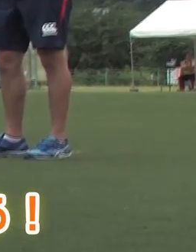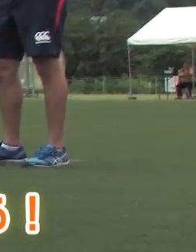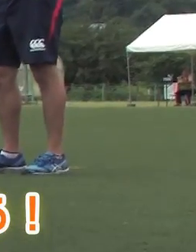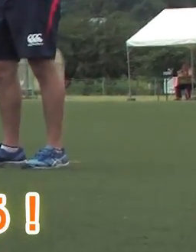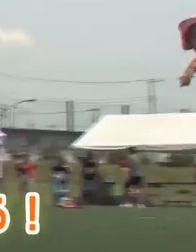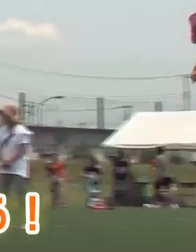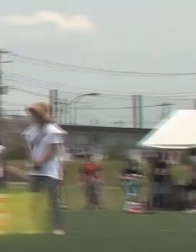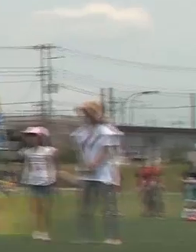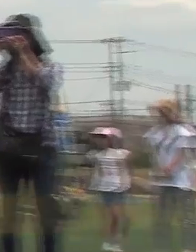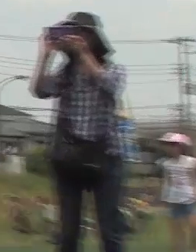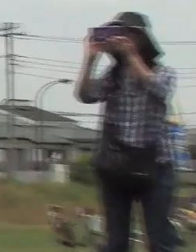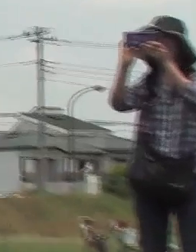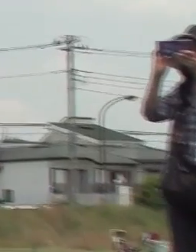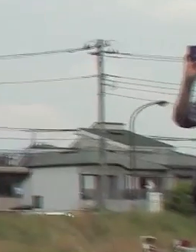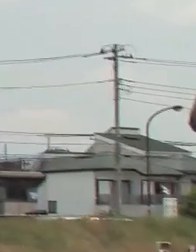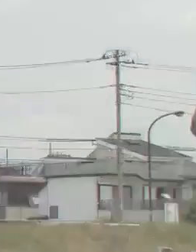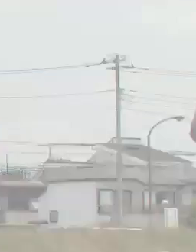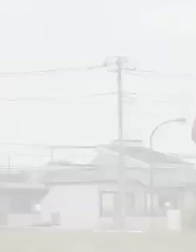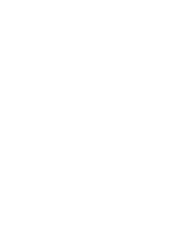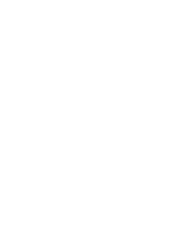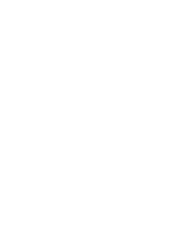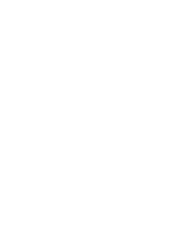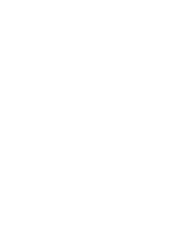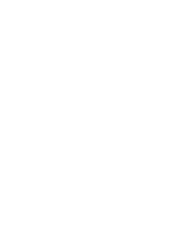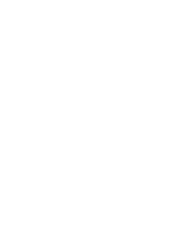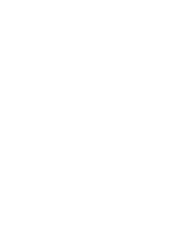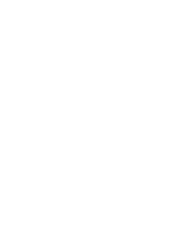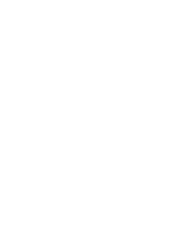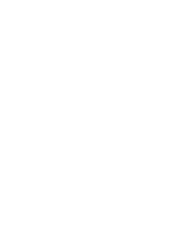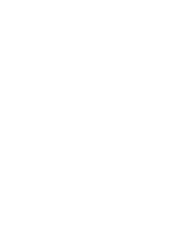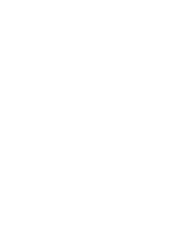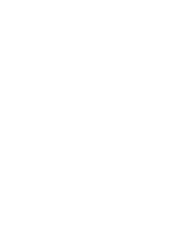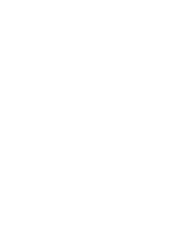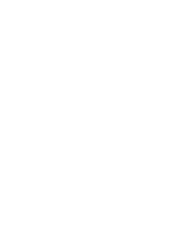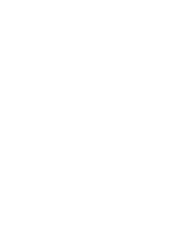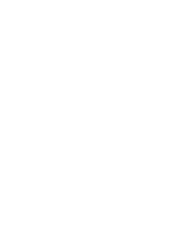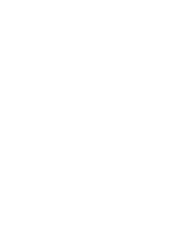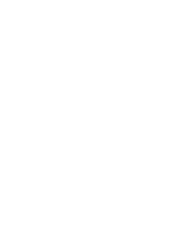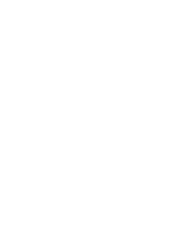気になる。ラグビーの力を府中の力に。